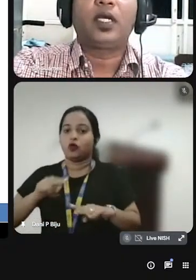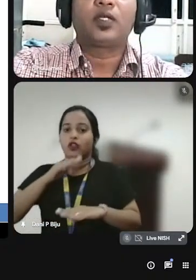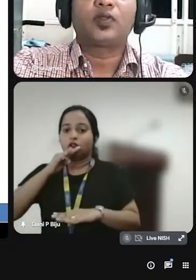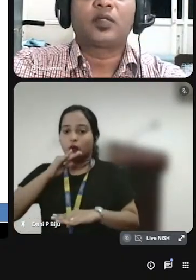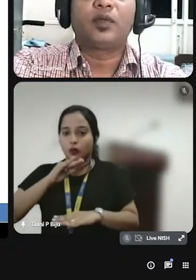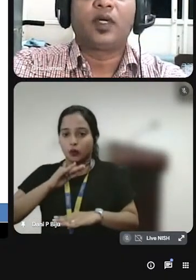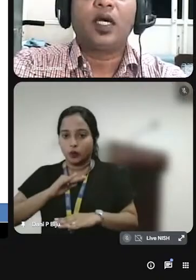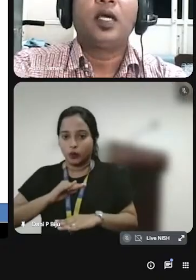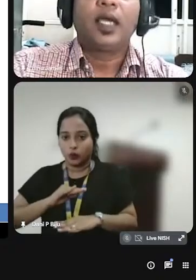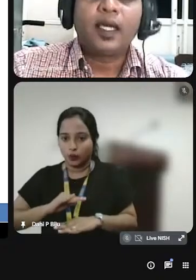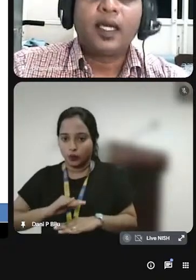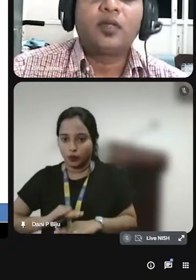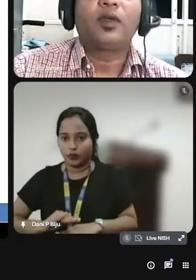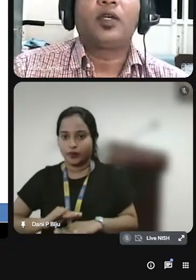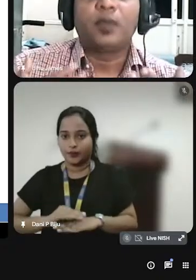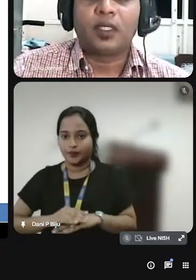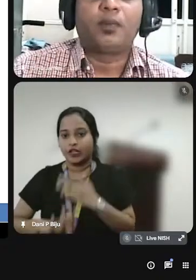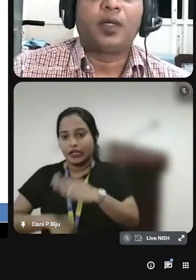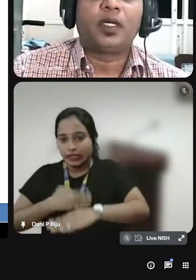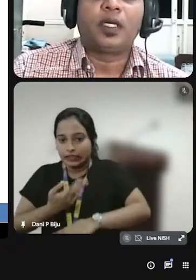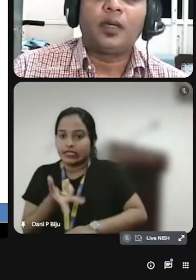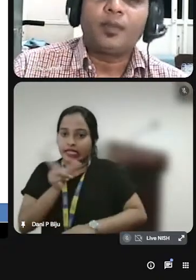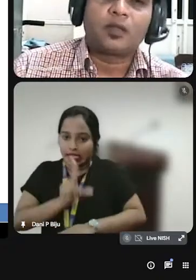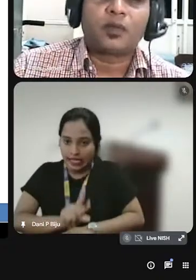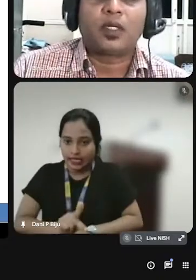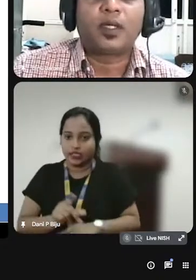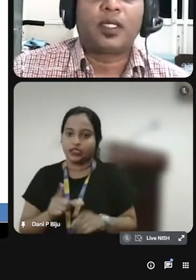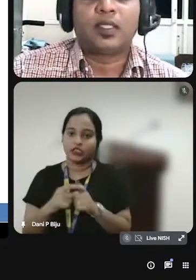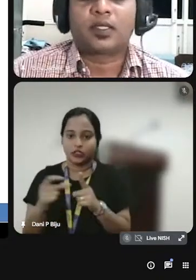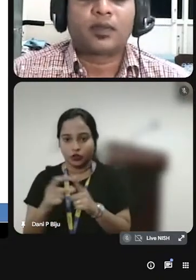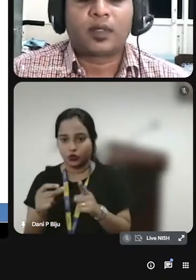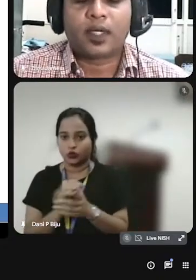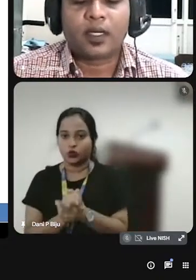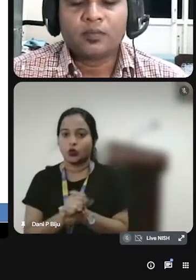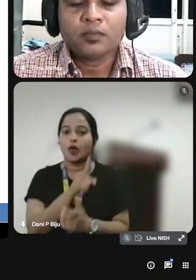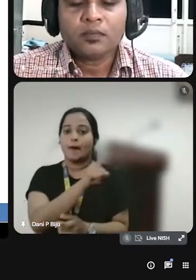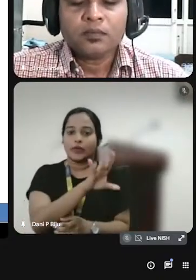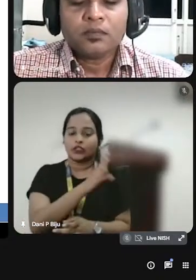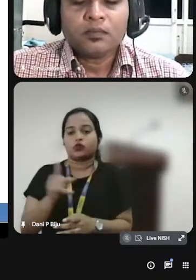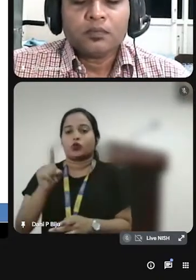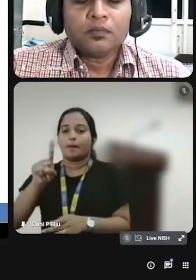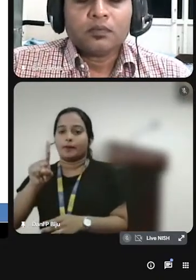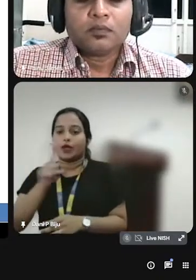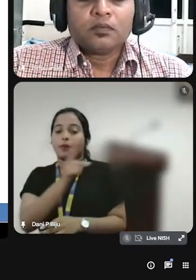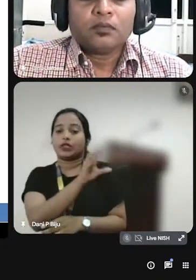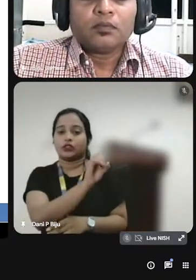പോകുന്നത് വരെ ശ്വാസം വിടുക, എന്നിട്ട് വീണ്ടും ഇത് റിപ്പീറ്റ് ചെയ്യുക 10 മുതൽ 15 തവണ വരെ.